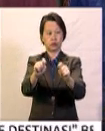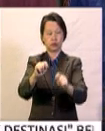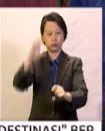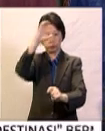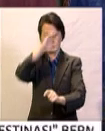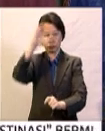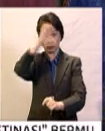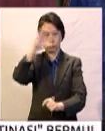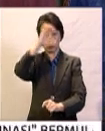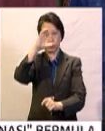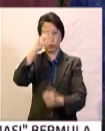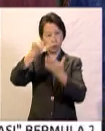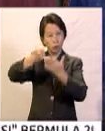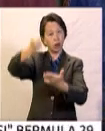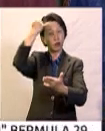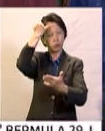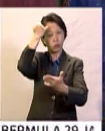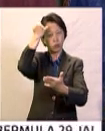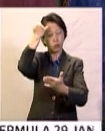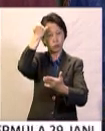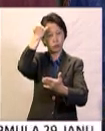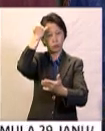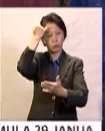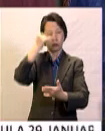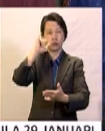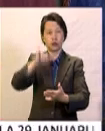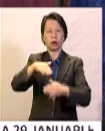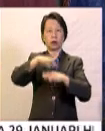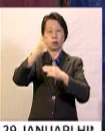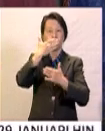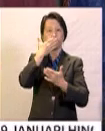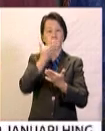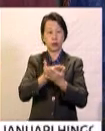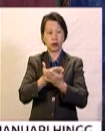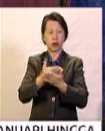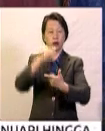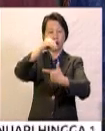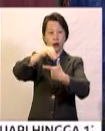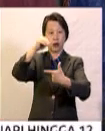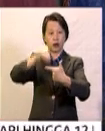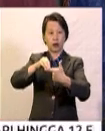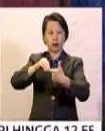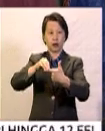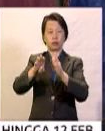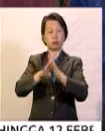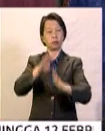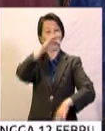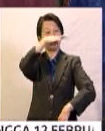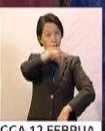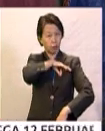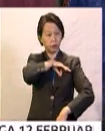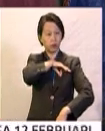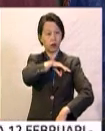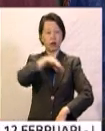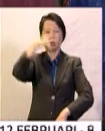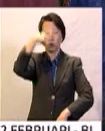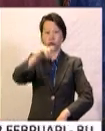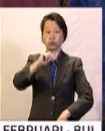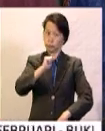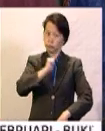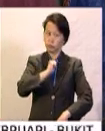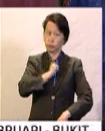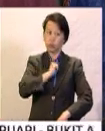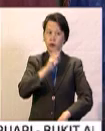mencari ilmu yang lebih baik atau bermanfaat untuk diri